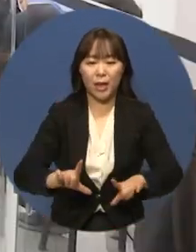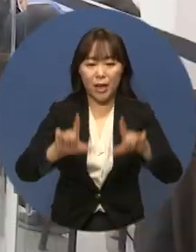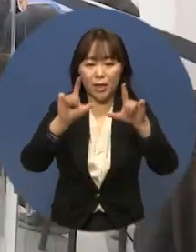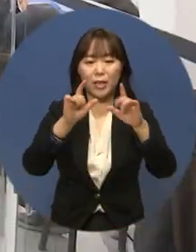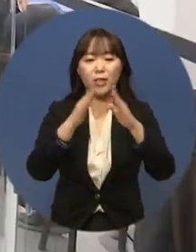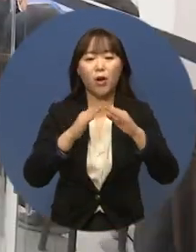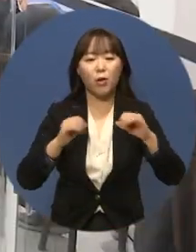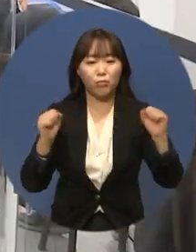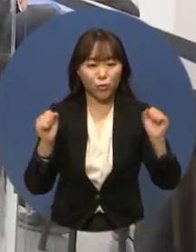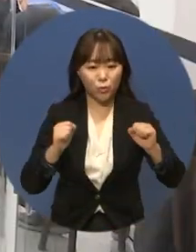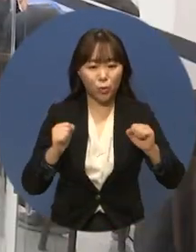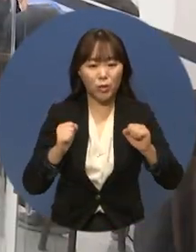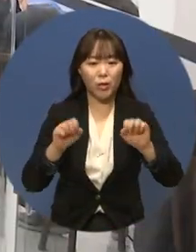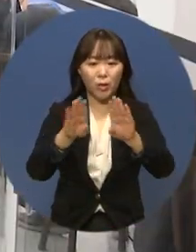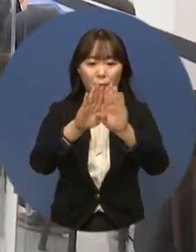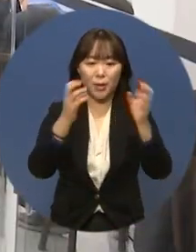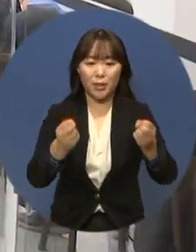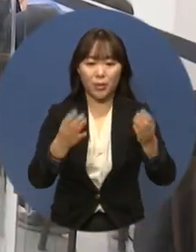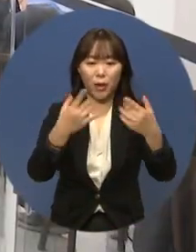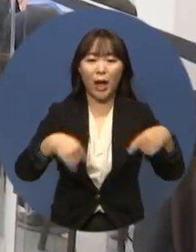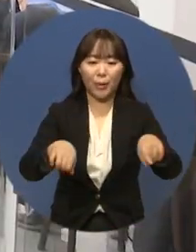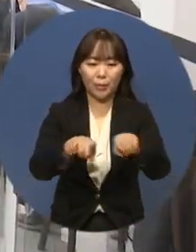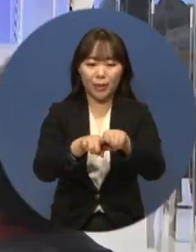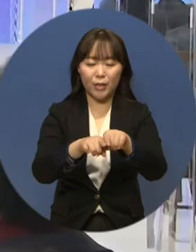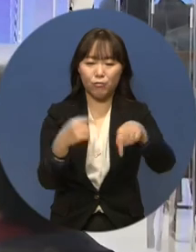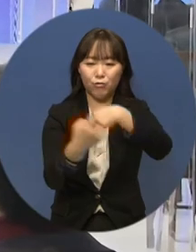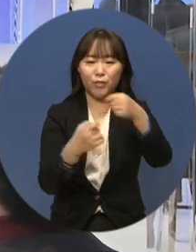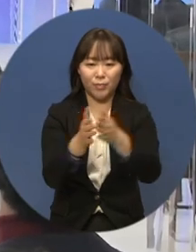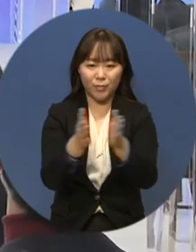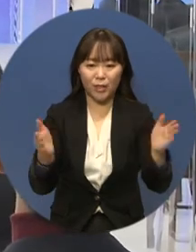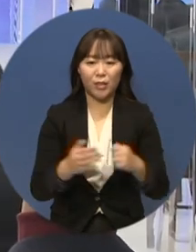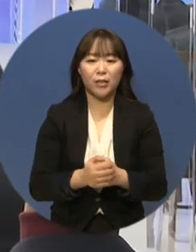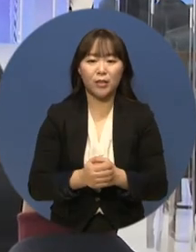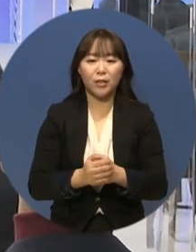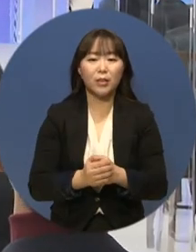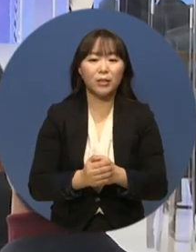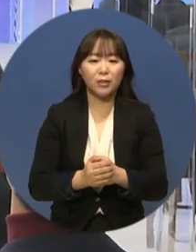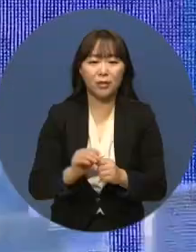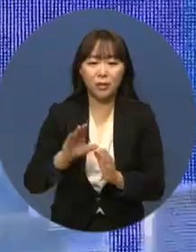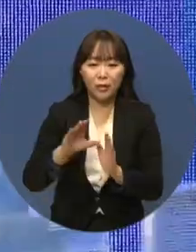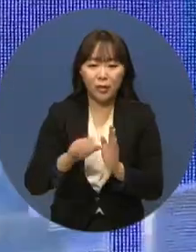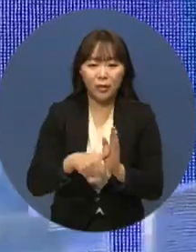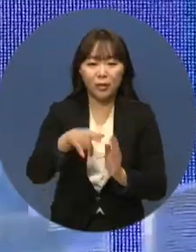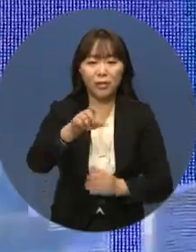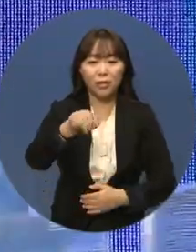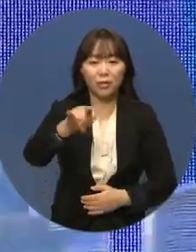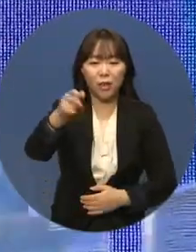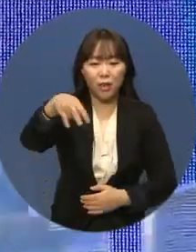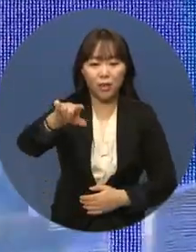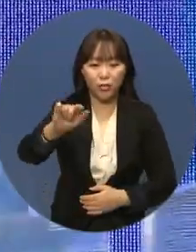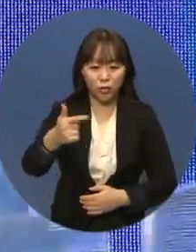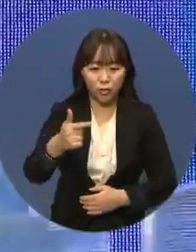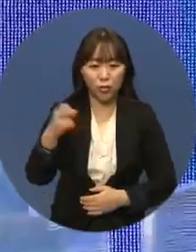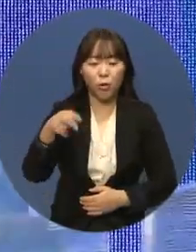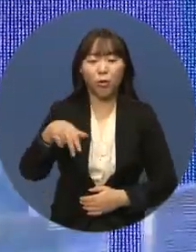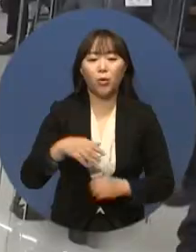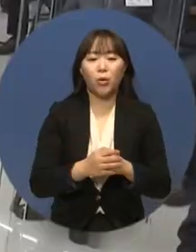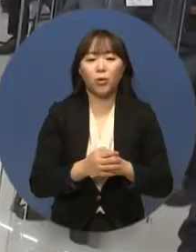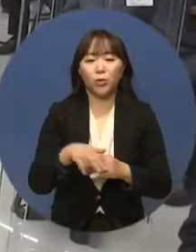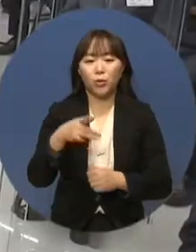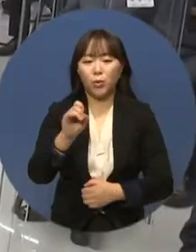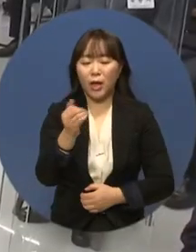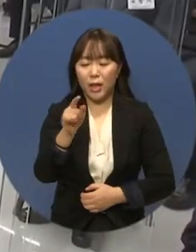전라북도에서 개원식을 갖고 정식 출범했습니다. 이날 열린 개원식에는 정세균 국무총리, 송하진